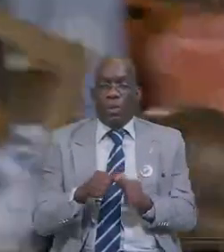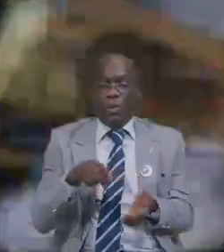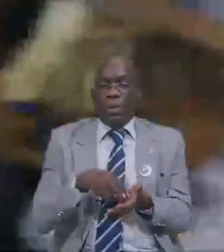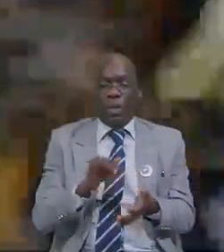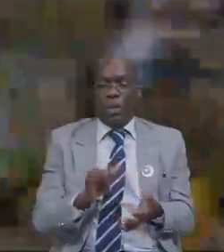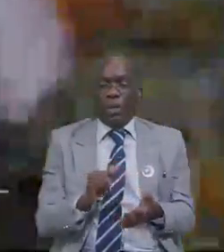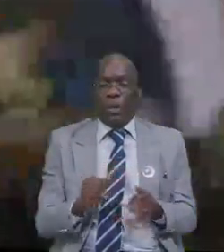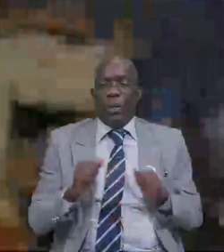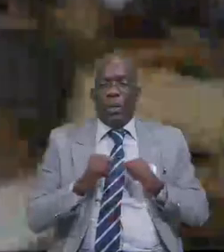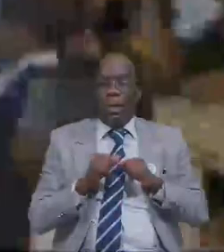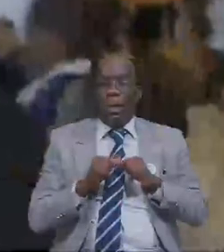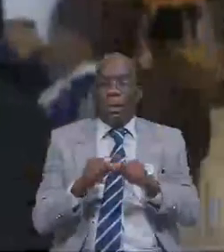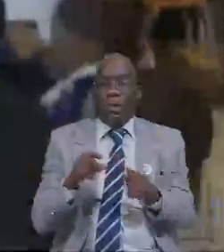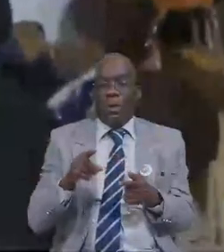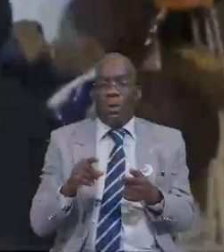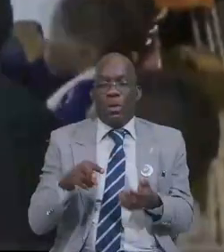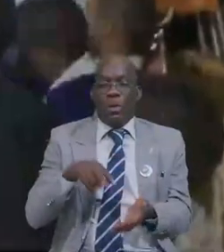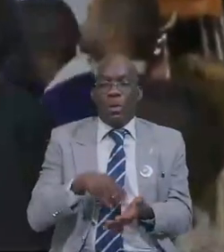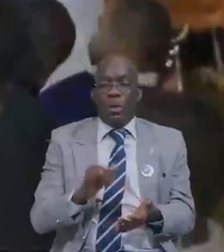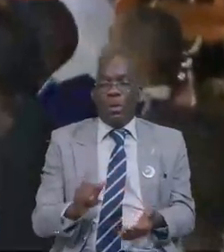Félicitations, toujours debout. Toujours debout.